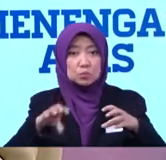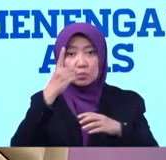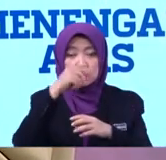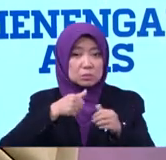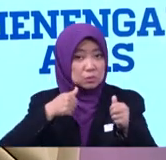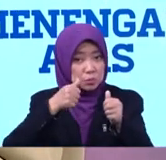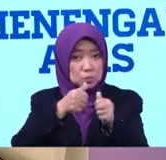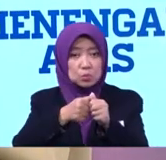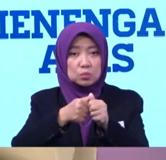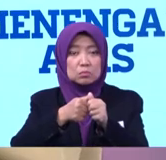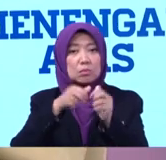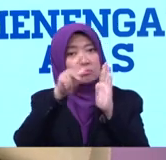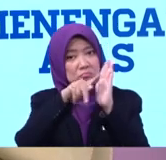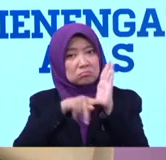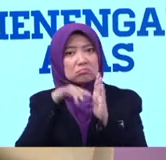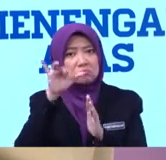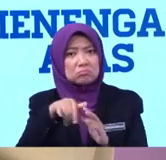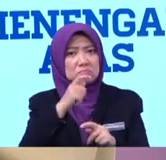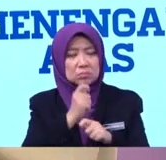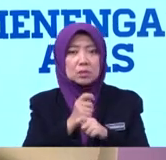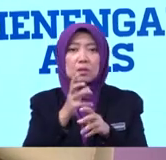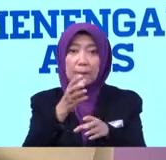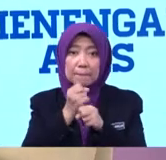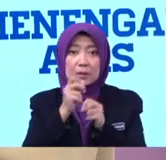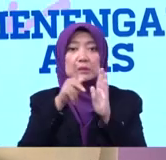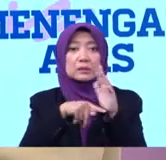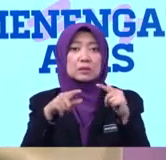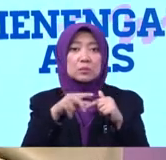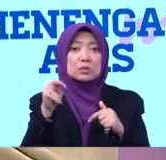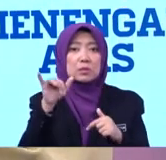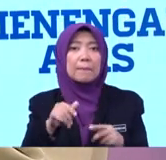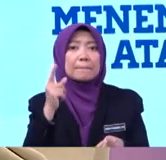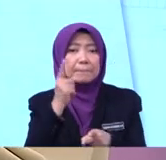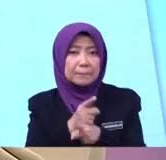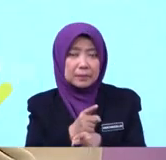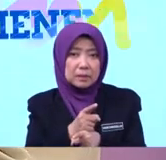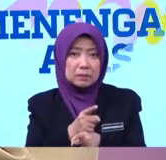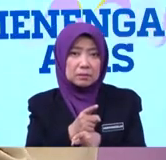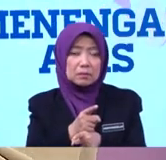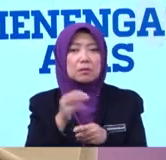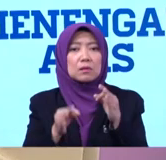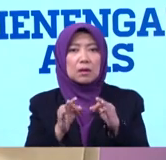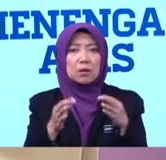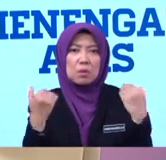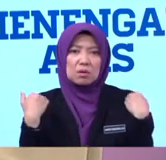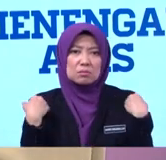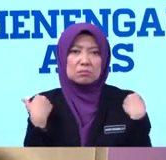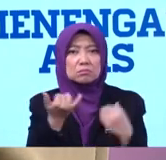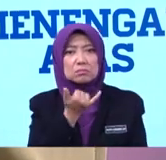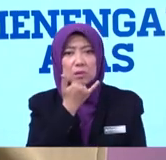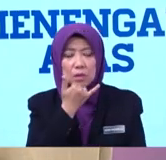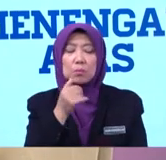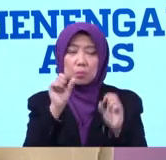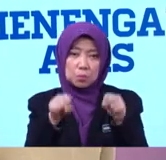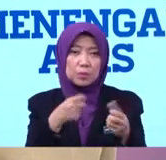video yang tepat supaya kita dapat keputusan yang tepat kalau ada keputusan yang mungkin kita